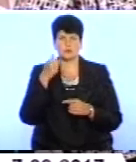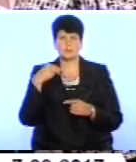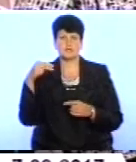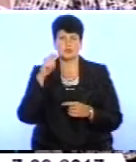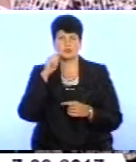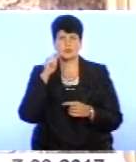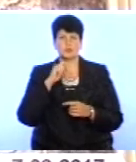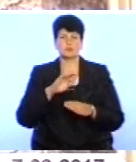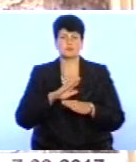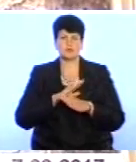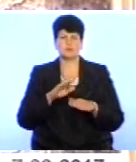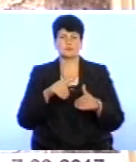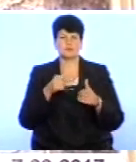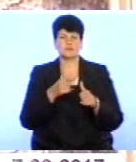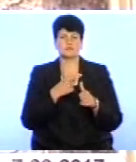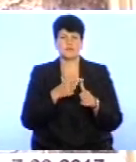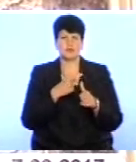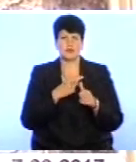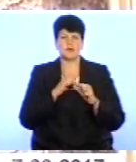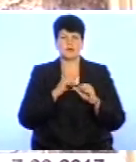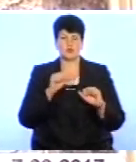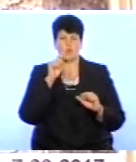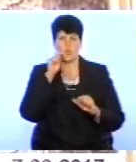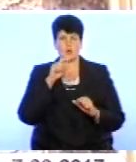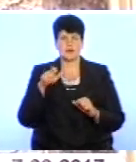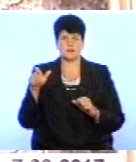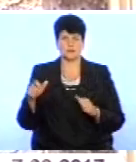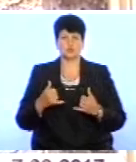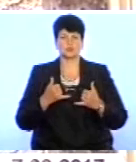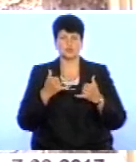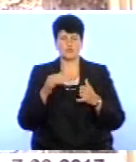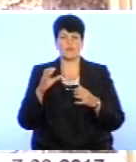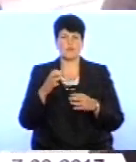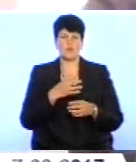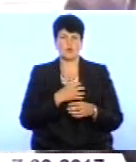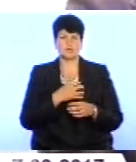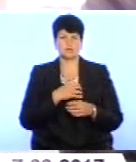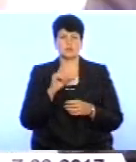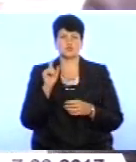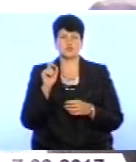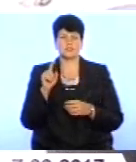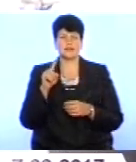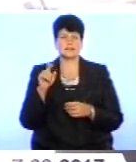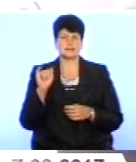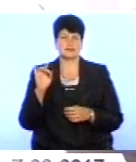України посмертно присвоїв йому звання Героя України та удостоїв ордена Золота Зірка. Я тільки хочу